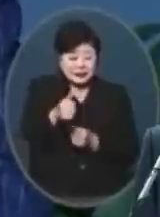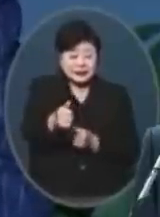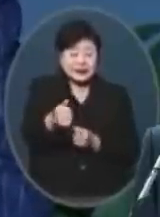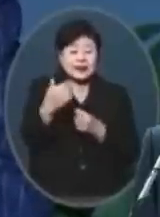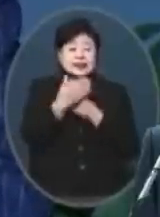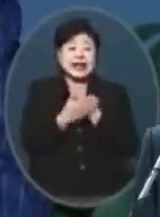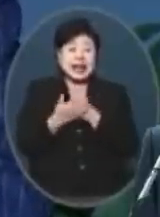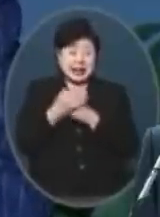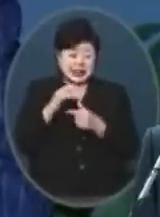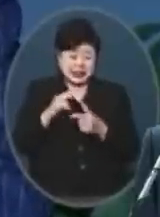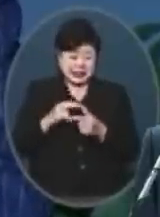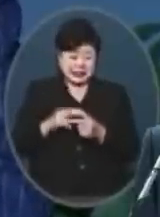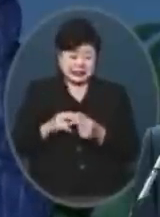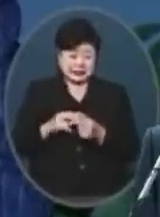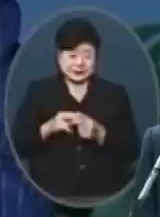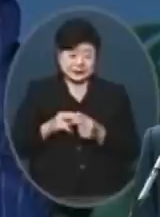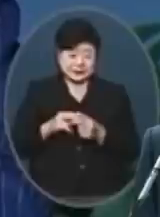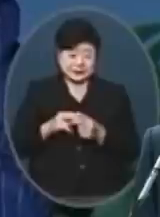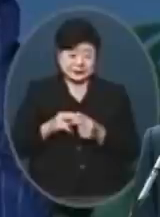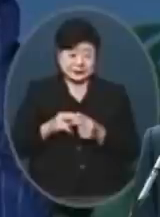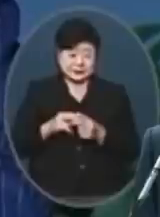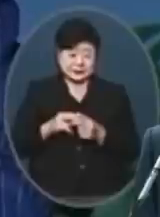은혜와